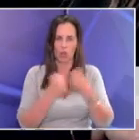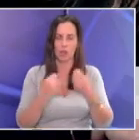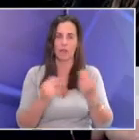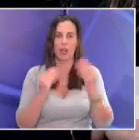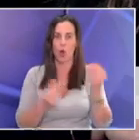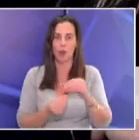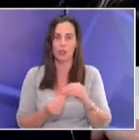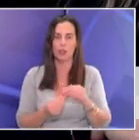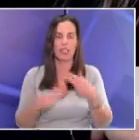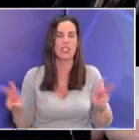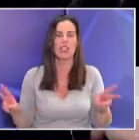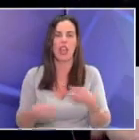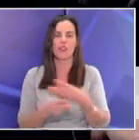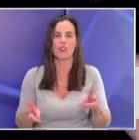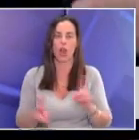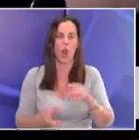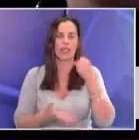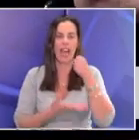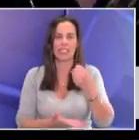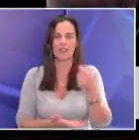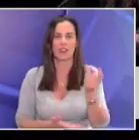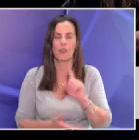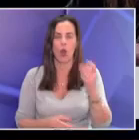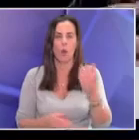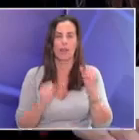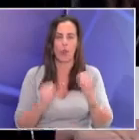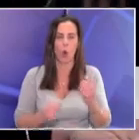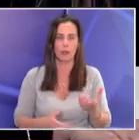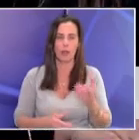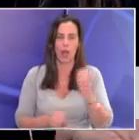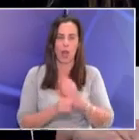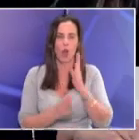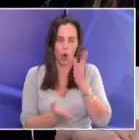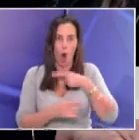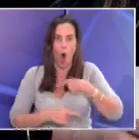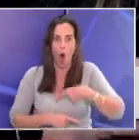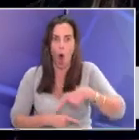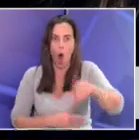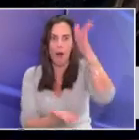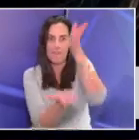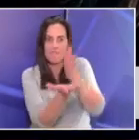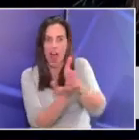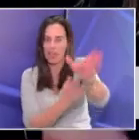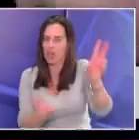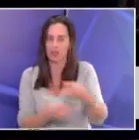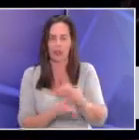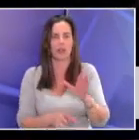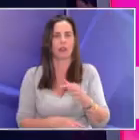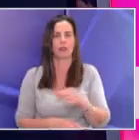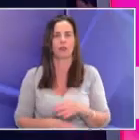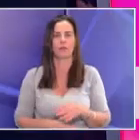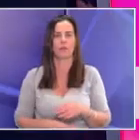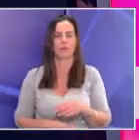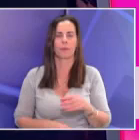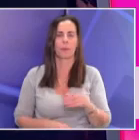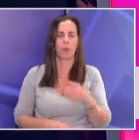דבר נוסף, בלתי אפשרי, לא תקציבית ולא בטיחותית, אוקיי, לרשת את כל הכביש במפרדות. אז אני רוצה לעבור אותך לשאלה הקריטית.